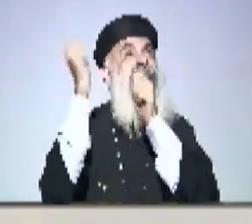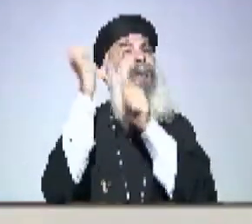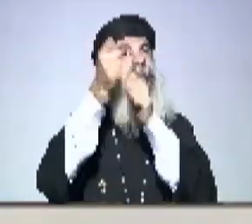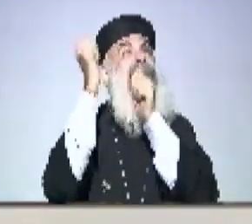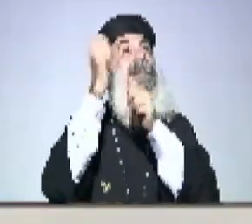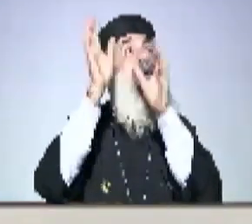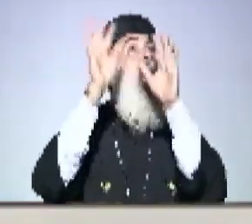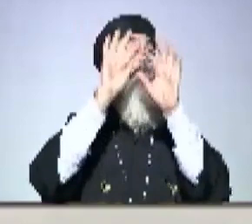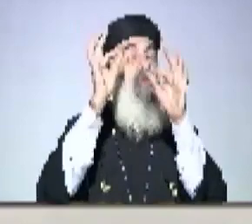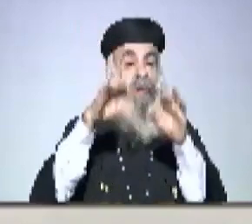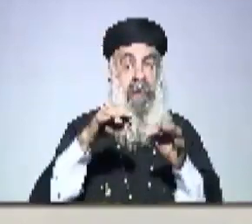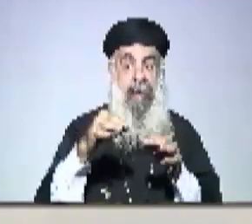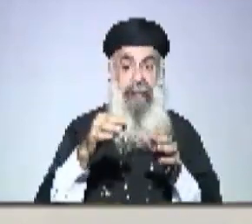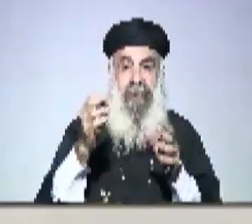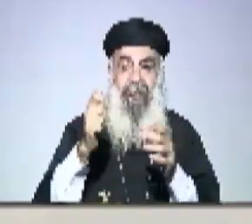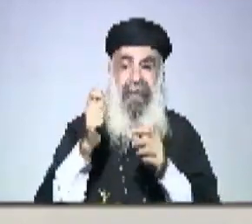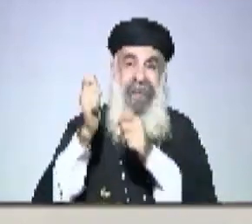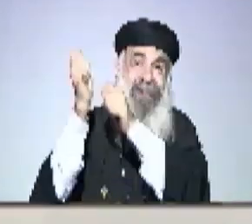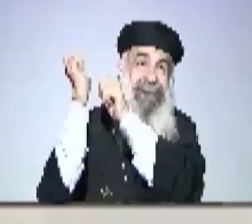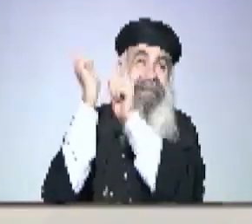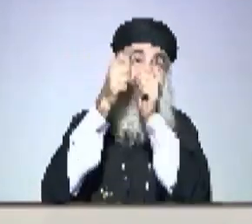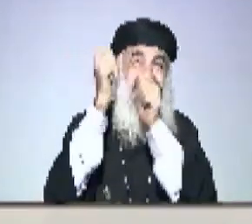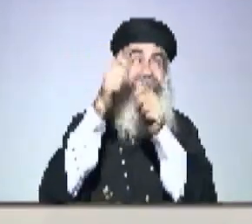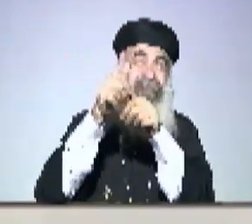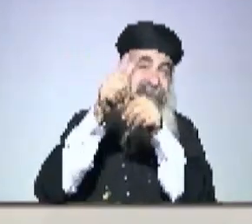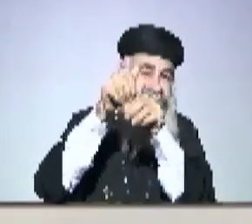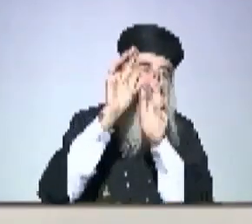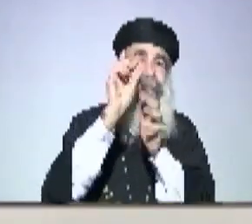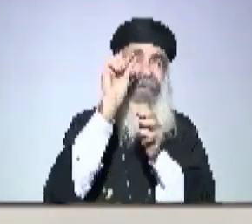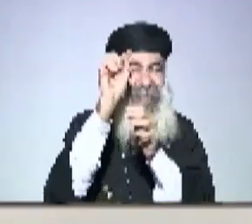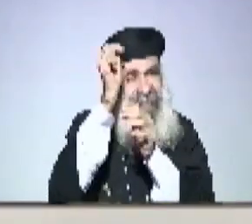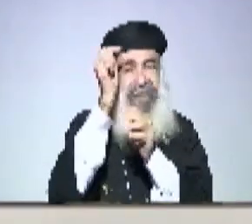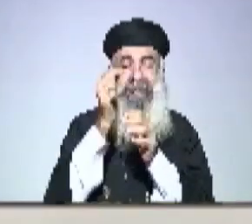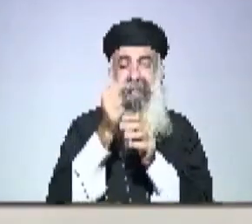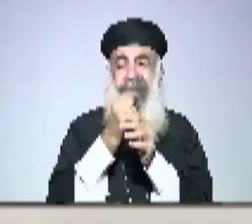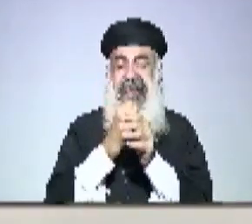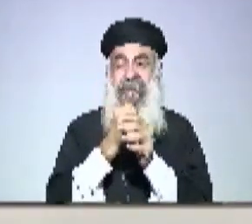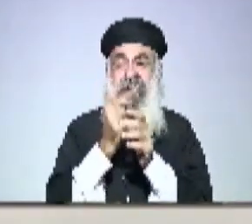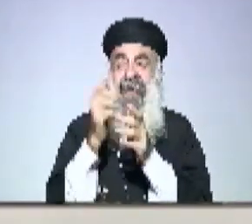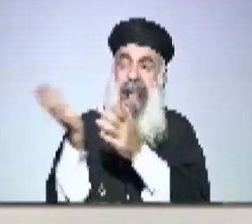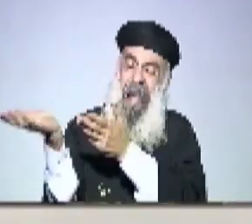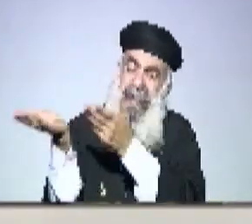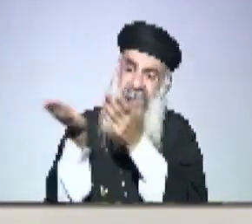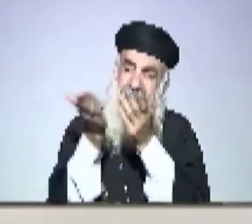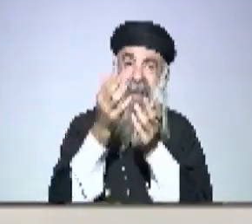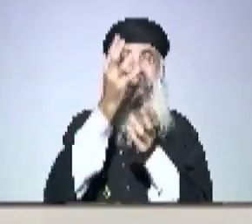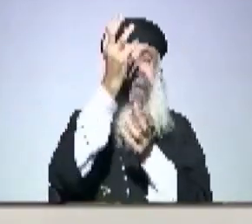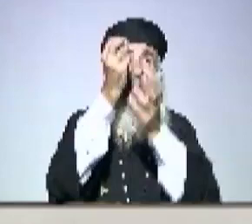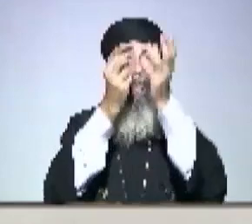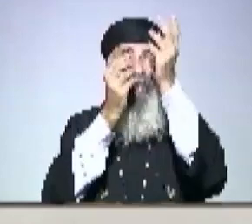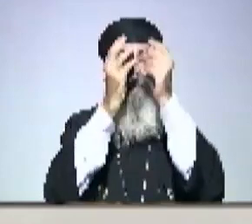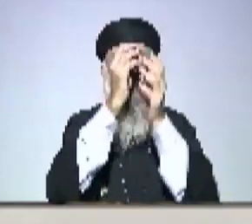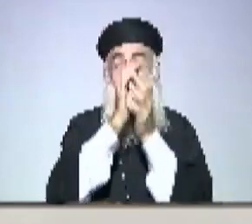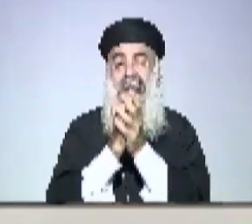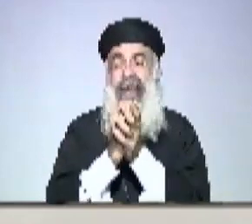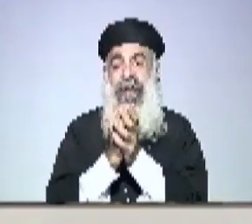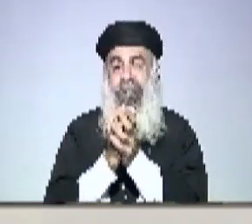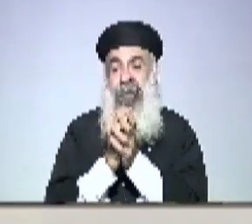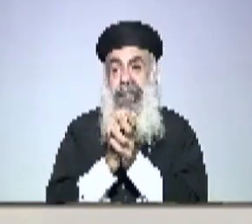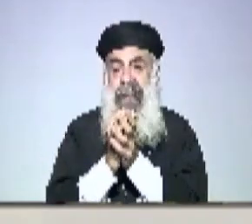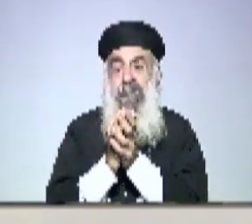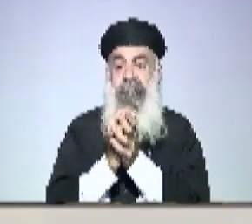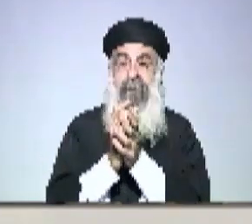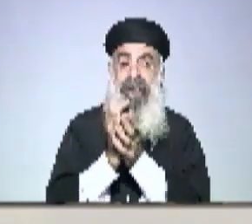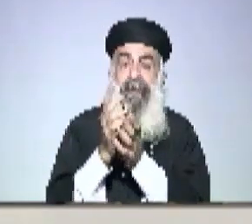الزيتون فبيقول له يعني سيب حبه للغريب واليتيم والارمله يكون